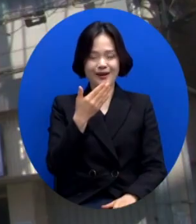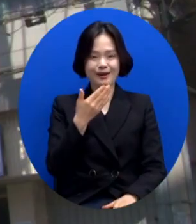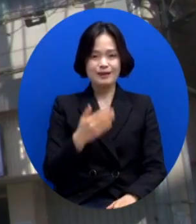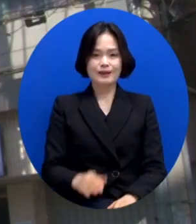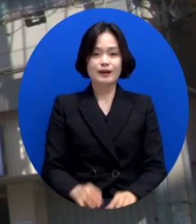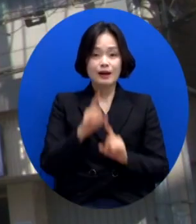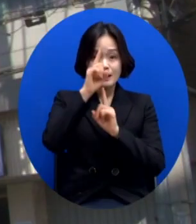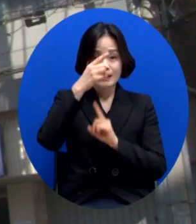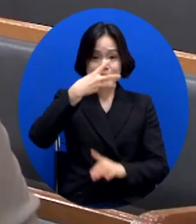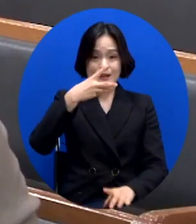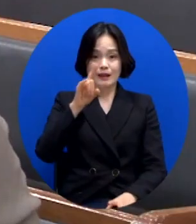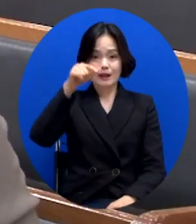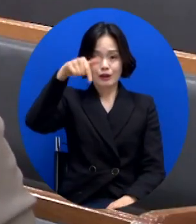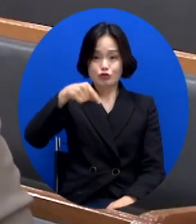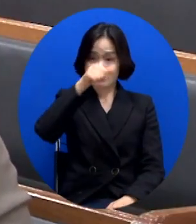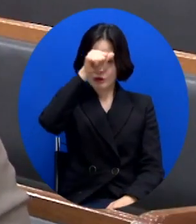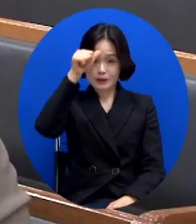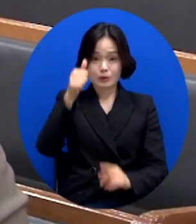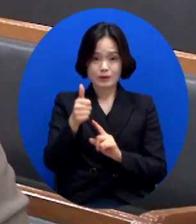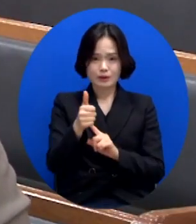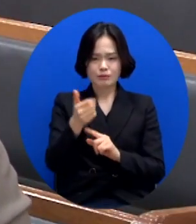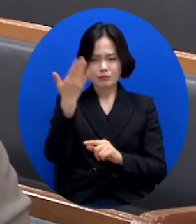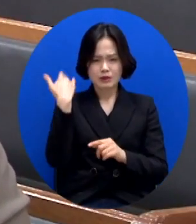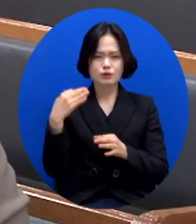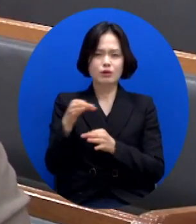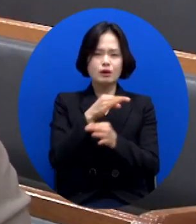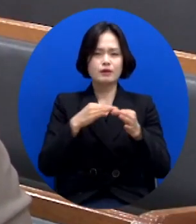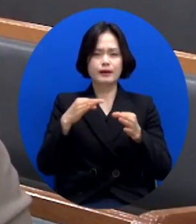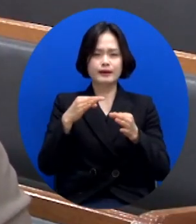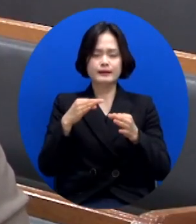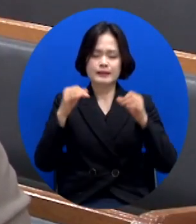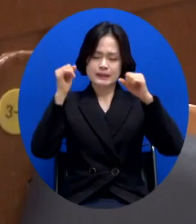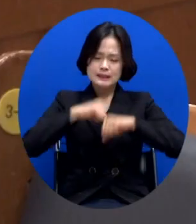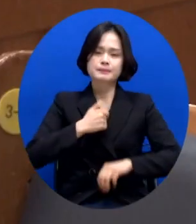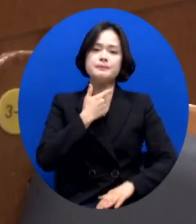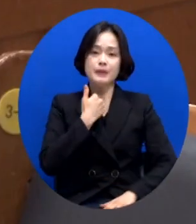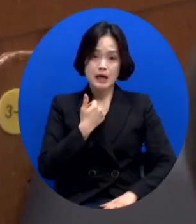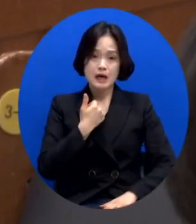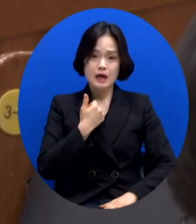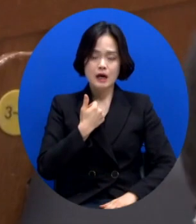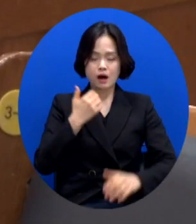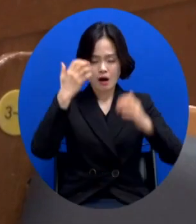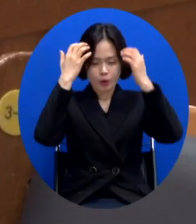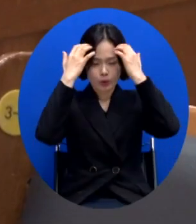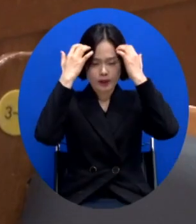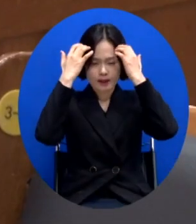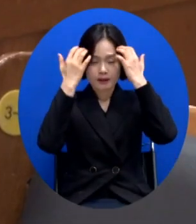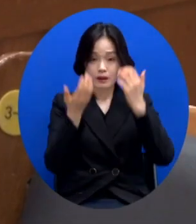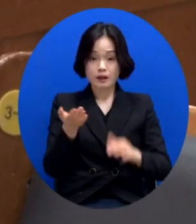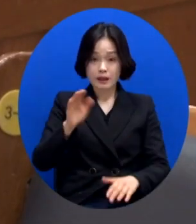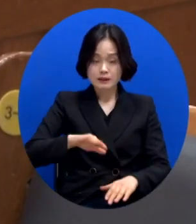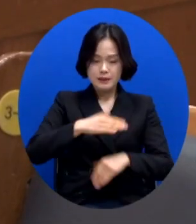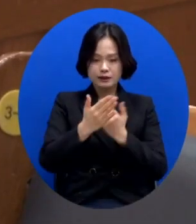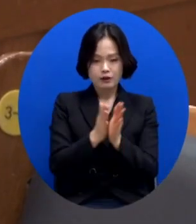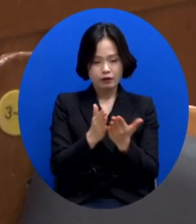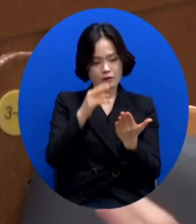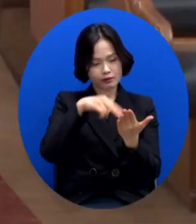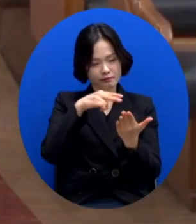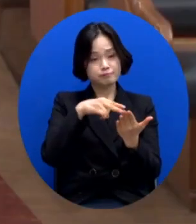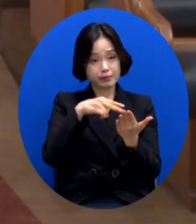이태구 장모 여러 인생의 굴곡을 겪으며 성경을 읽는 것도 중요하지만 그 내용을 실천할 때